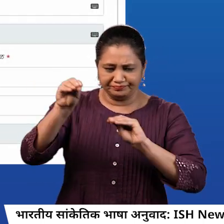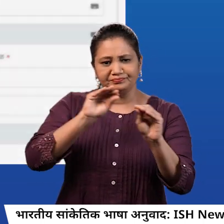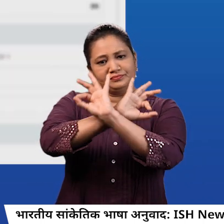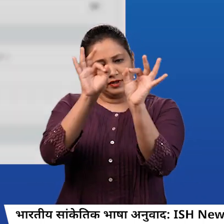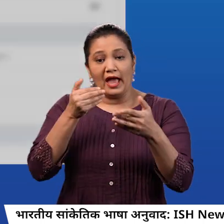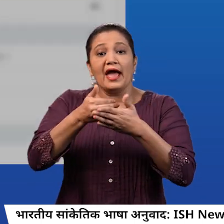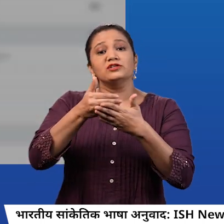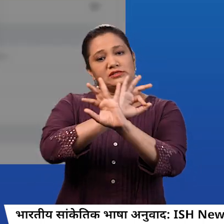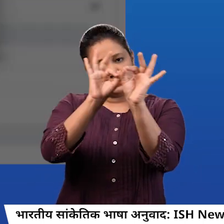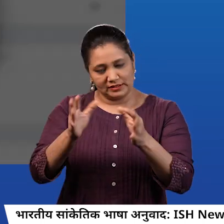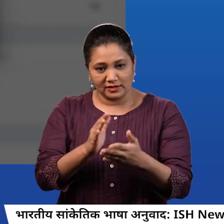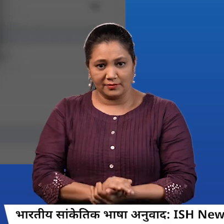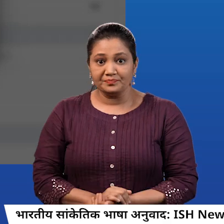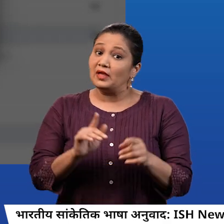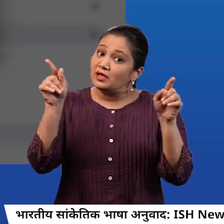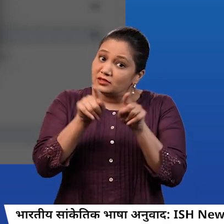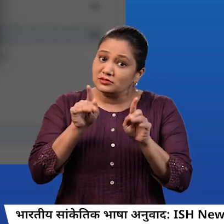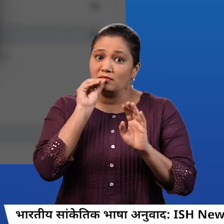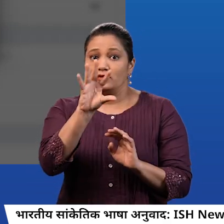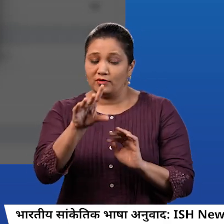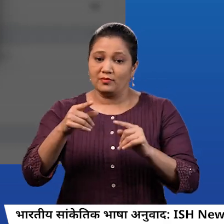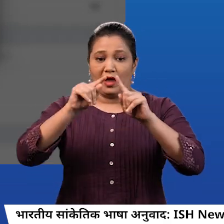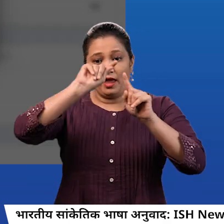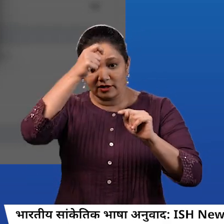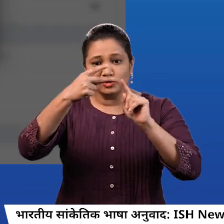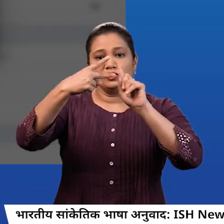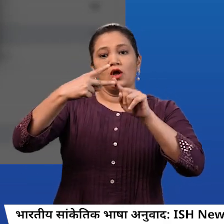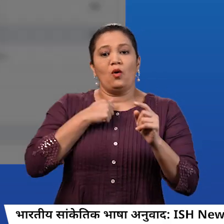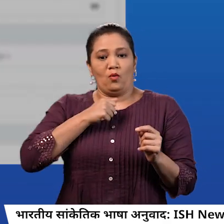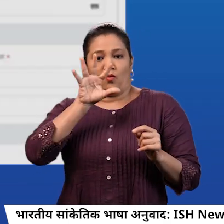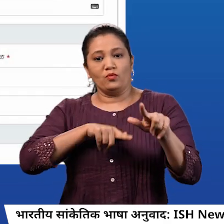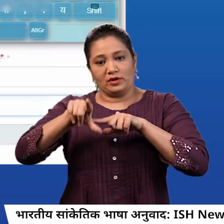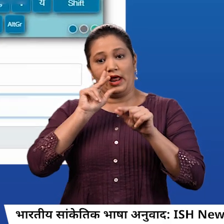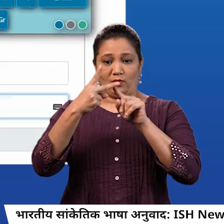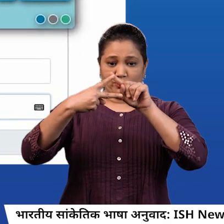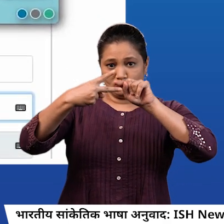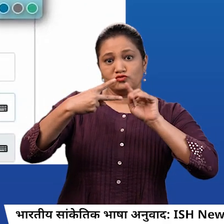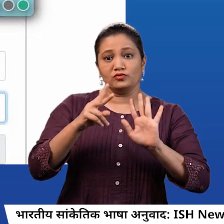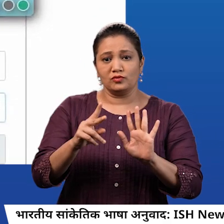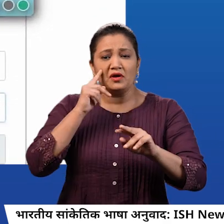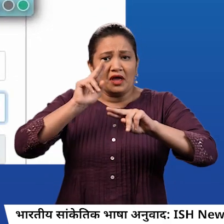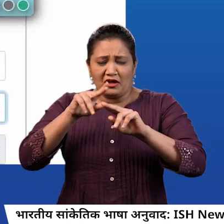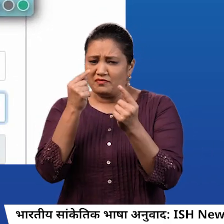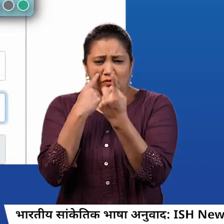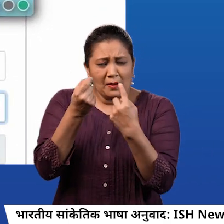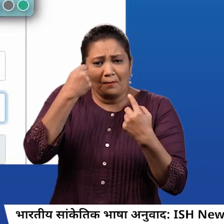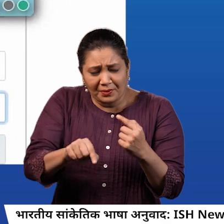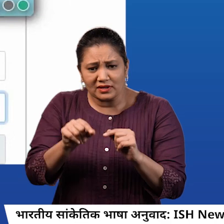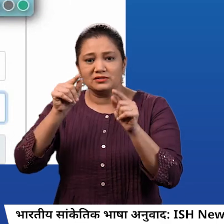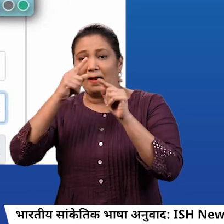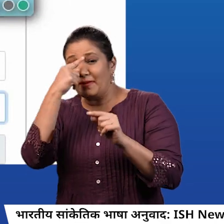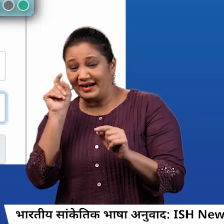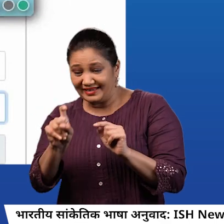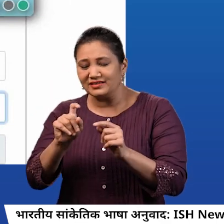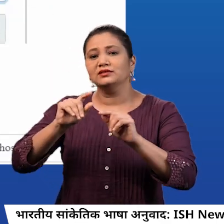आहेत. हे तपशीलही आपल्याला त्या खालच्याच रकान्यांमध्ये आपल्या प्रादेशिक भाषेतही दिसू लागतात. ते तपासून काही चुका असतील तर त्या लागलीच